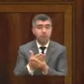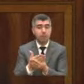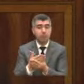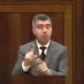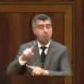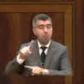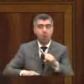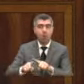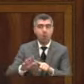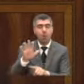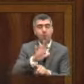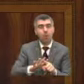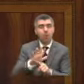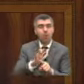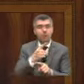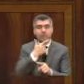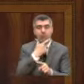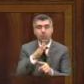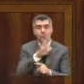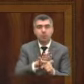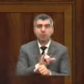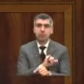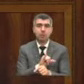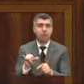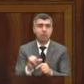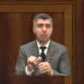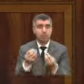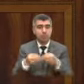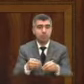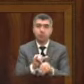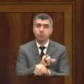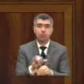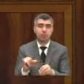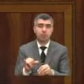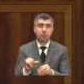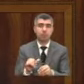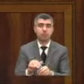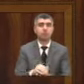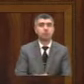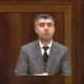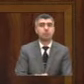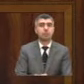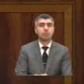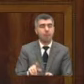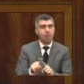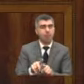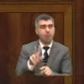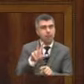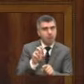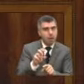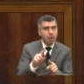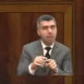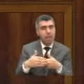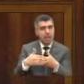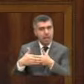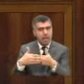لكل واحد منا انه يبخص هادشي اللي خصو يدار لهم. الوقت يعني كنتفهم اننا قربنا الانتخابات